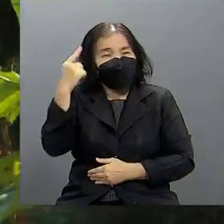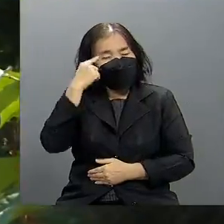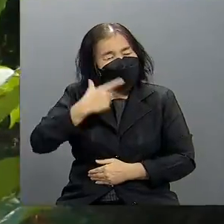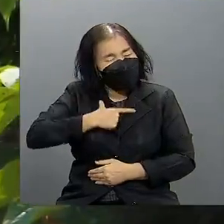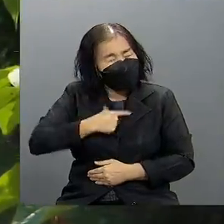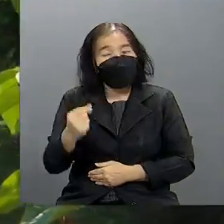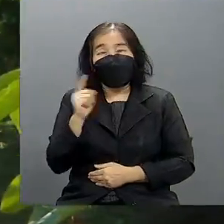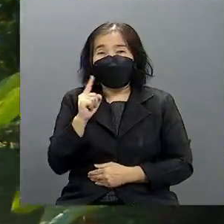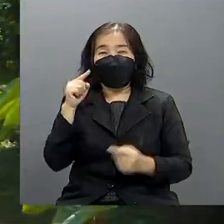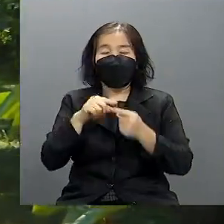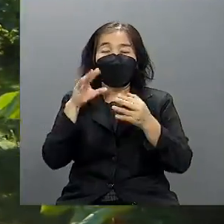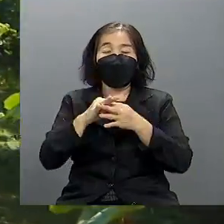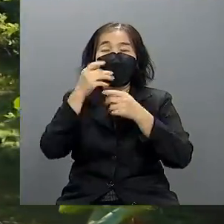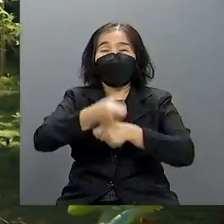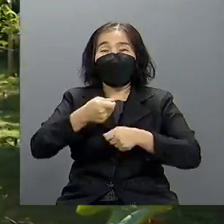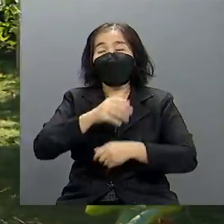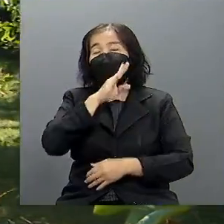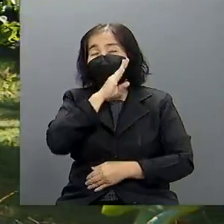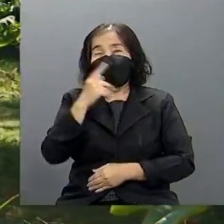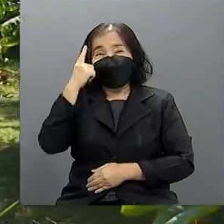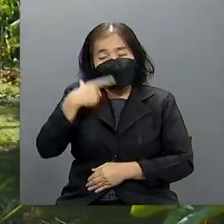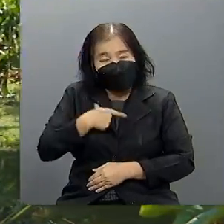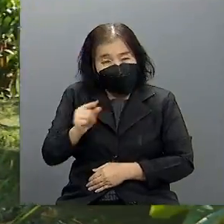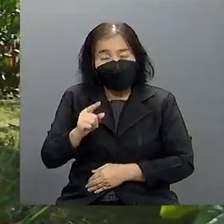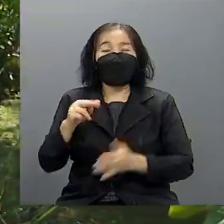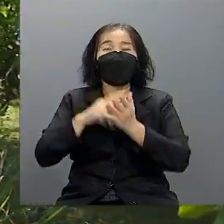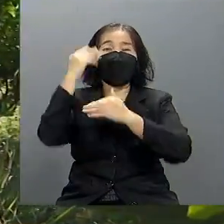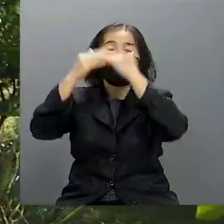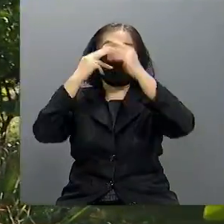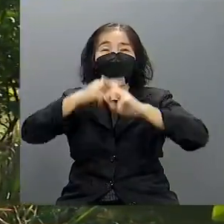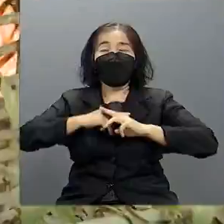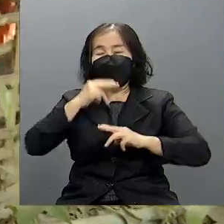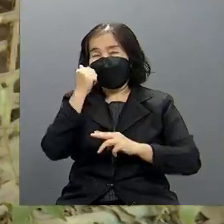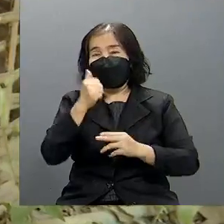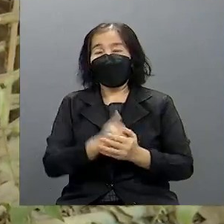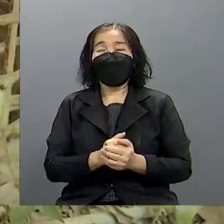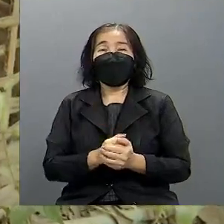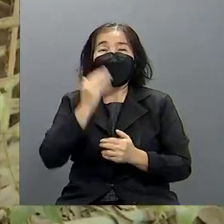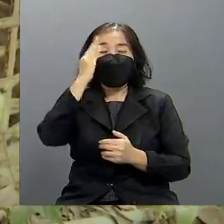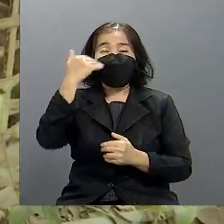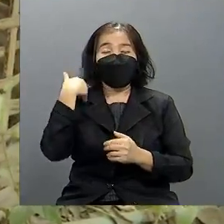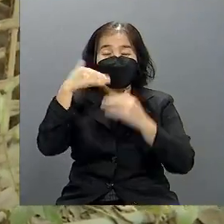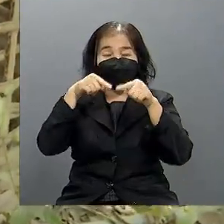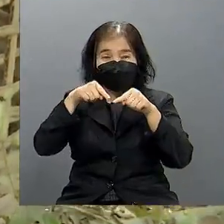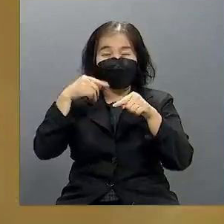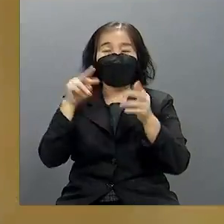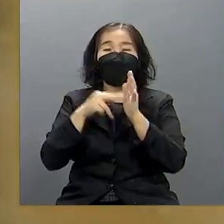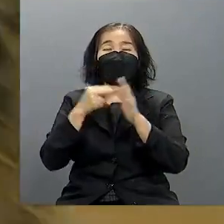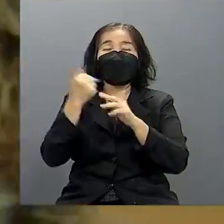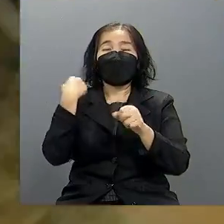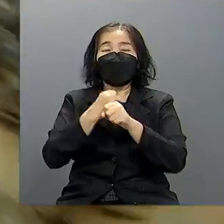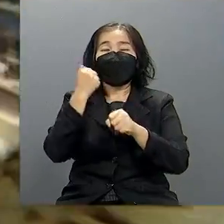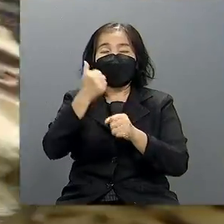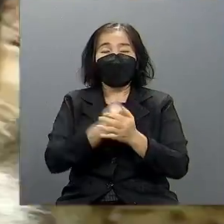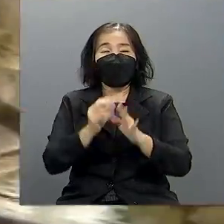ครับถ้าคุณชอบแล้วเนี่ยคุณจะสามารถพัฒนาตรงจุดแล้วก็หยิบจากจุดที่คุณมีเพราะฉะนั้นการพัฒนาเนี่ย